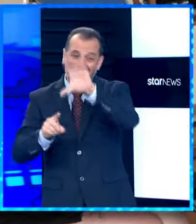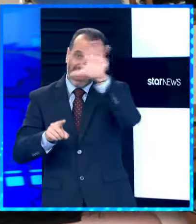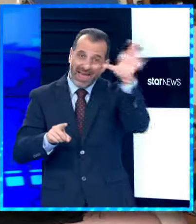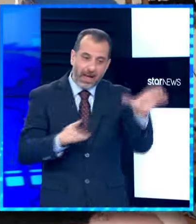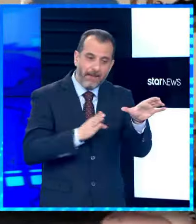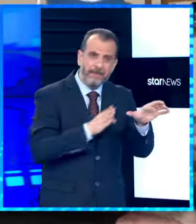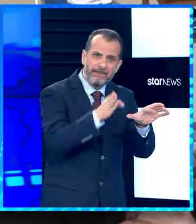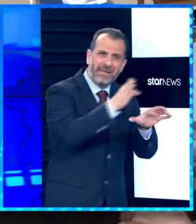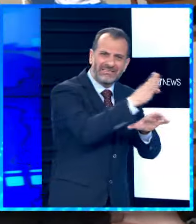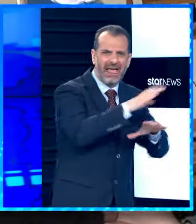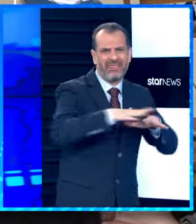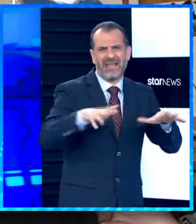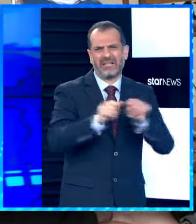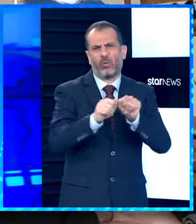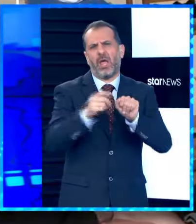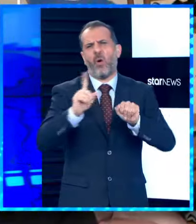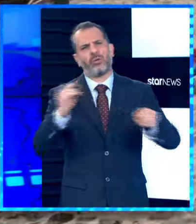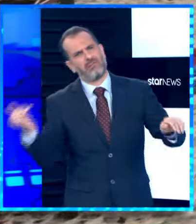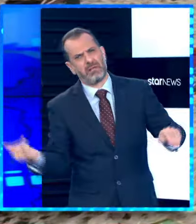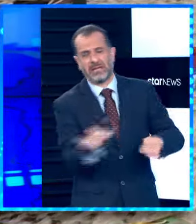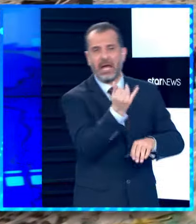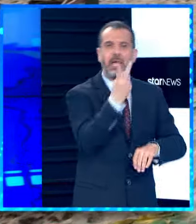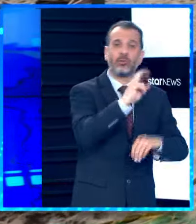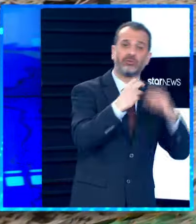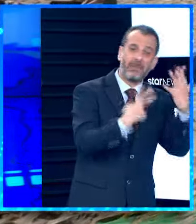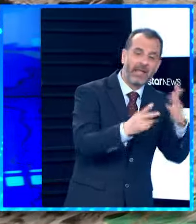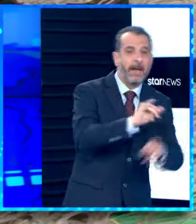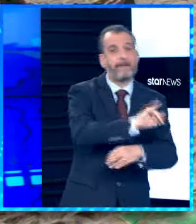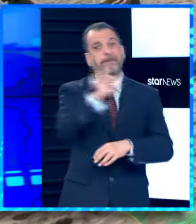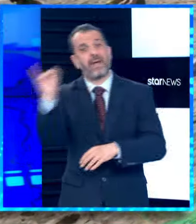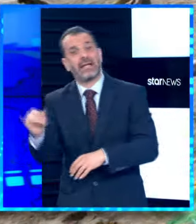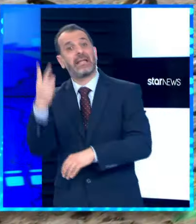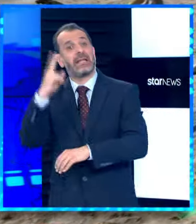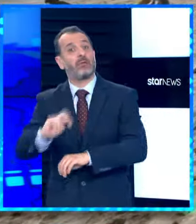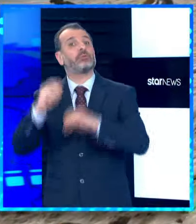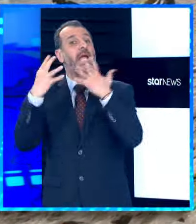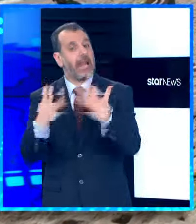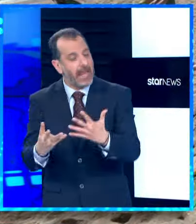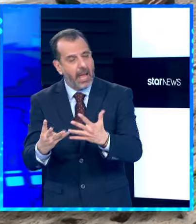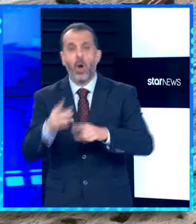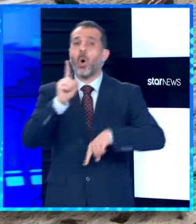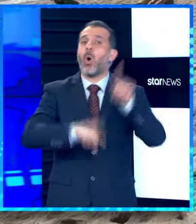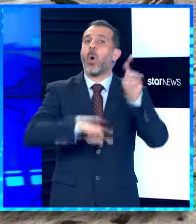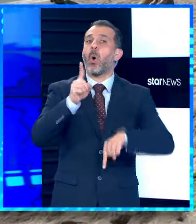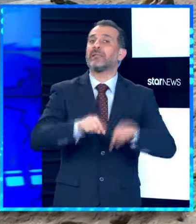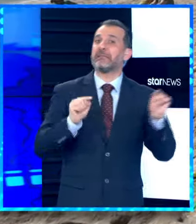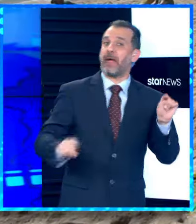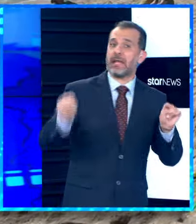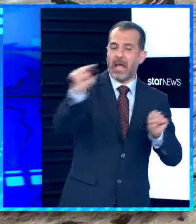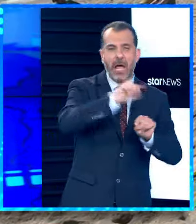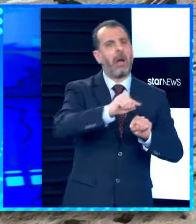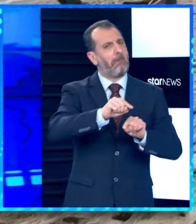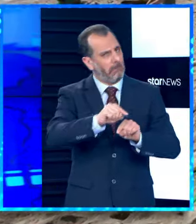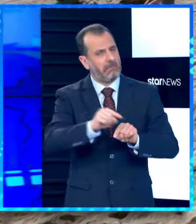χώρας θα φτάσουμε τους 27 με 29 και δεν αποκλείεται κατά τόπους να δούμε τον υδράργυρο σε ορισμένες περιοχές